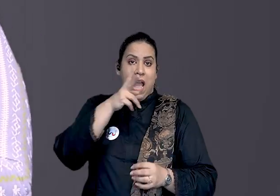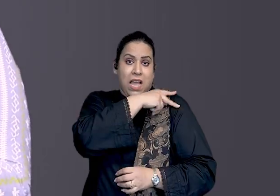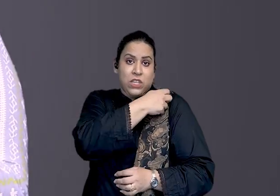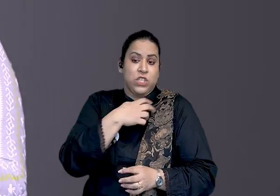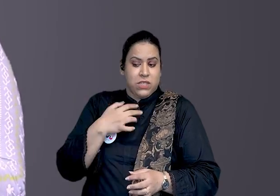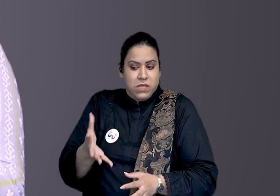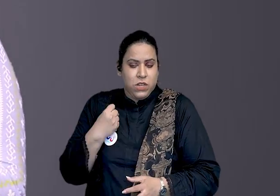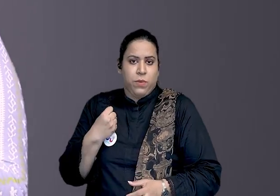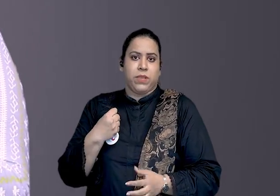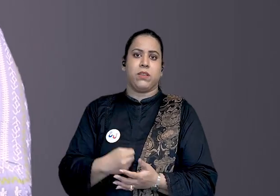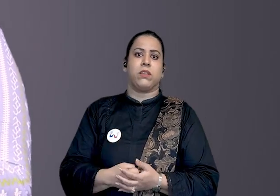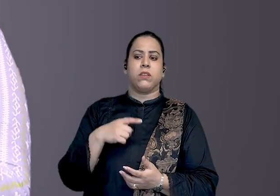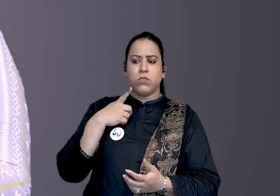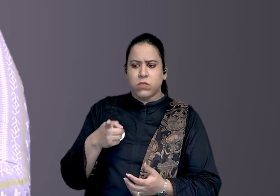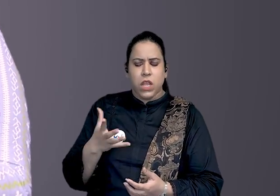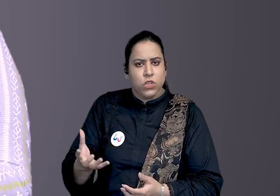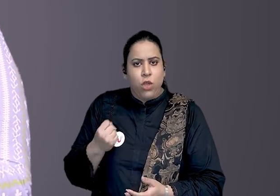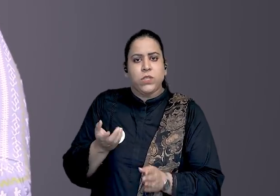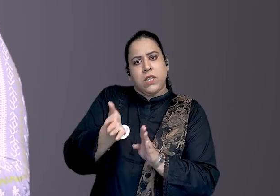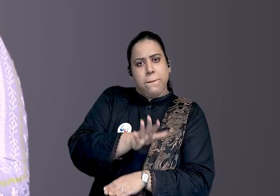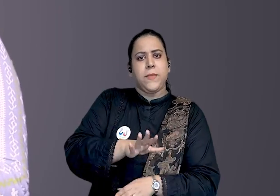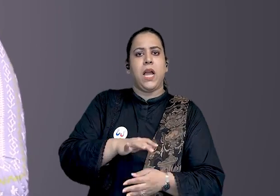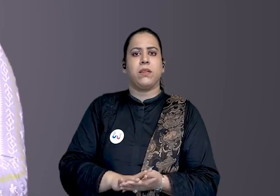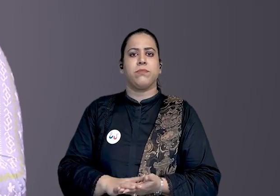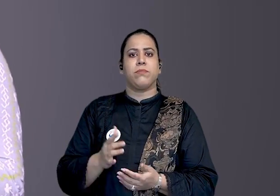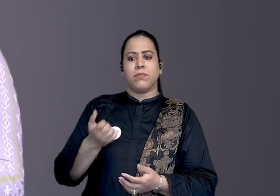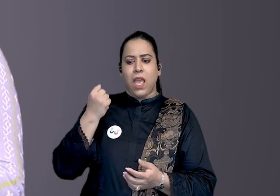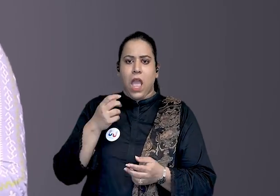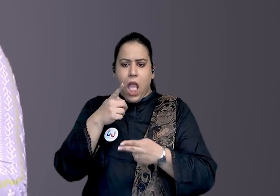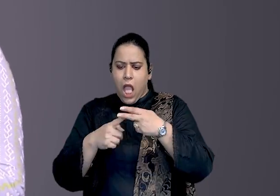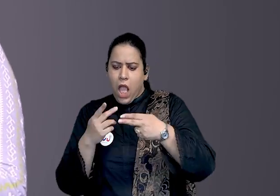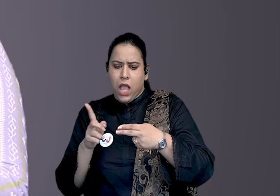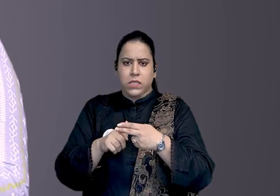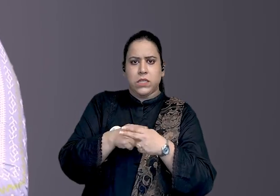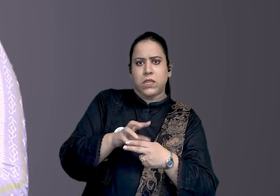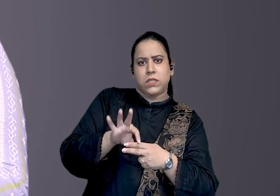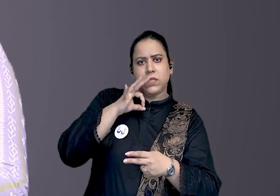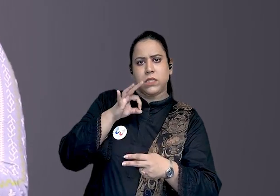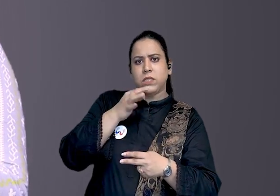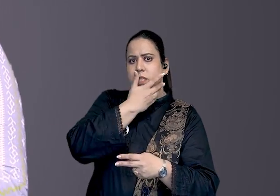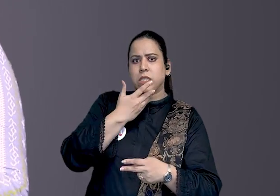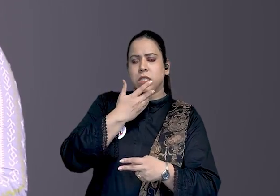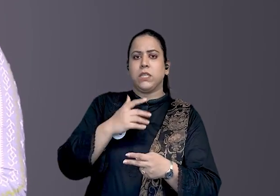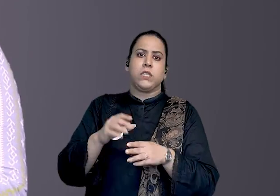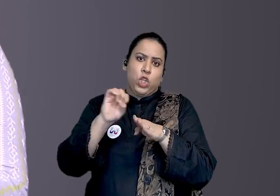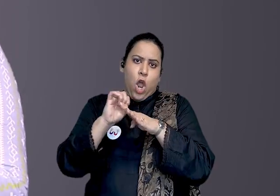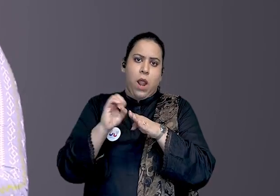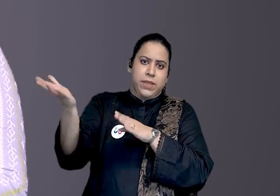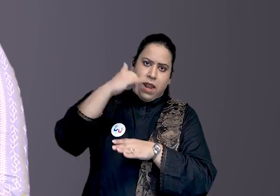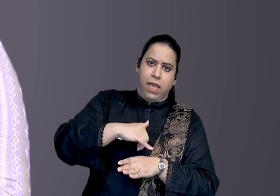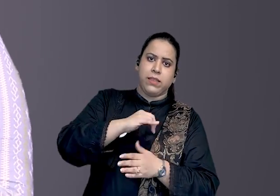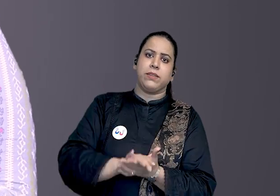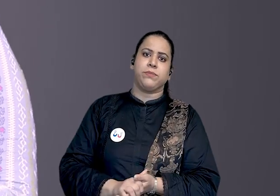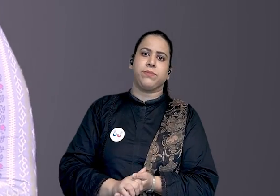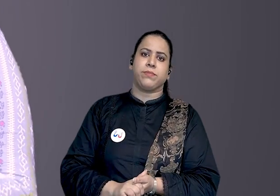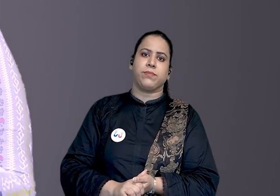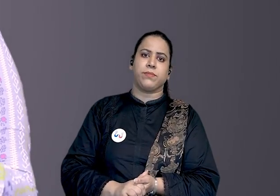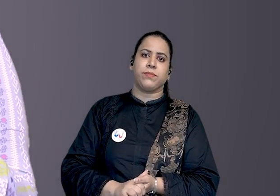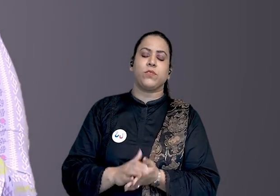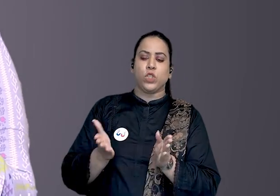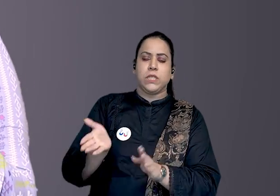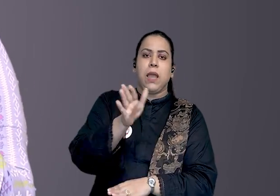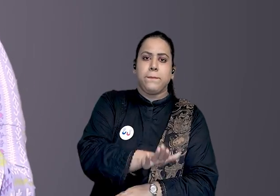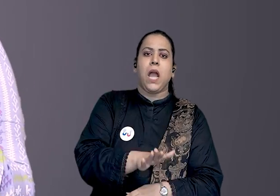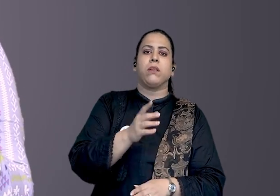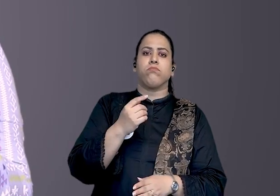اس کے بعد وی کم اپ ود اے سسٹم وچ از اسٹل افیکٹو. مطلب ایز لیٹ ایز ٹل ٹوڈے آپ کو